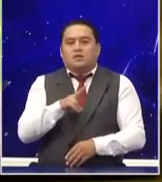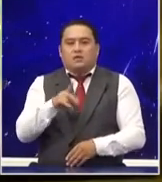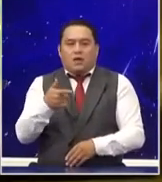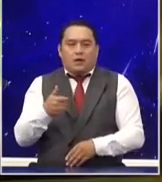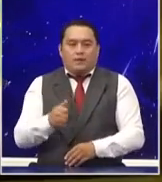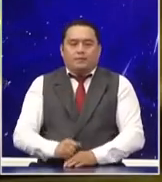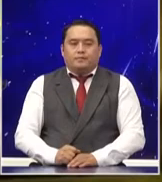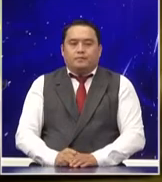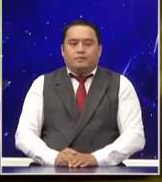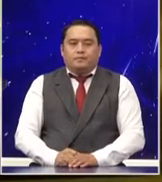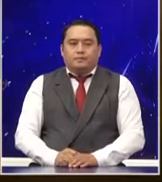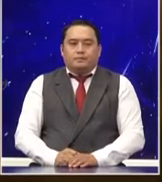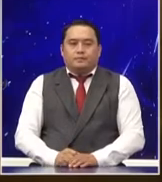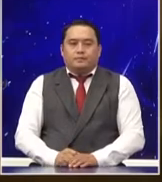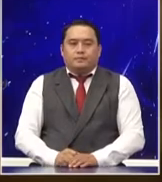СНГ.